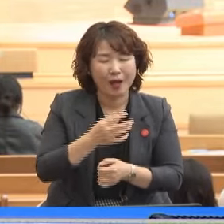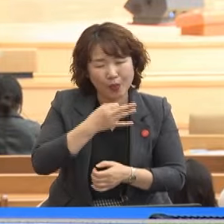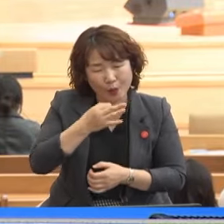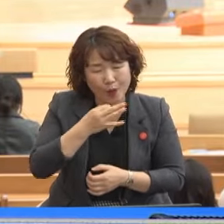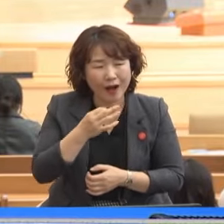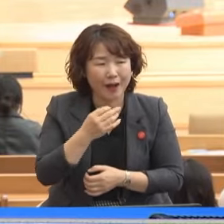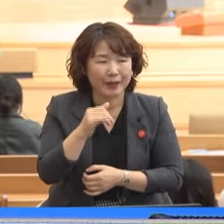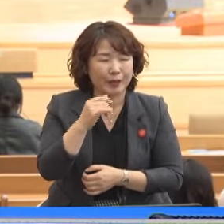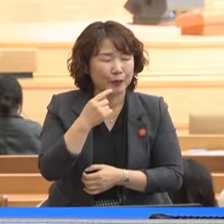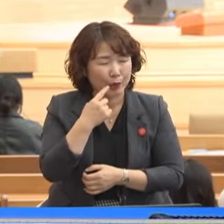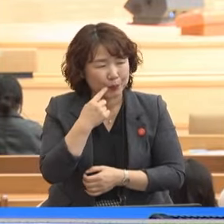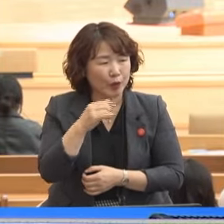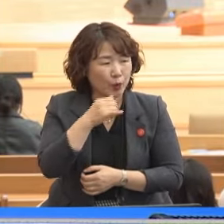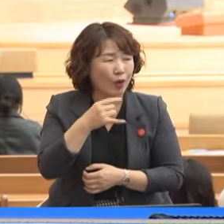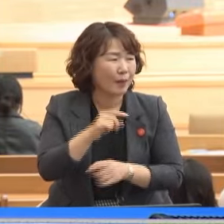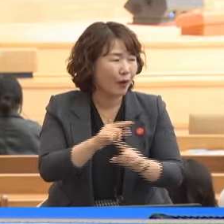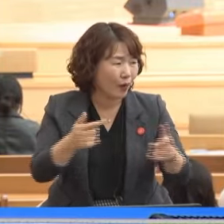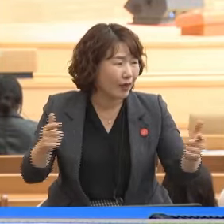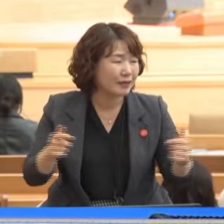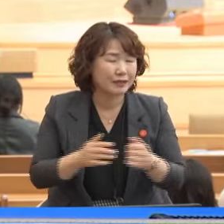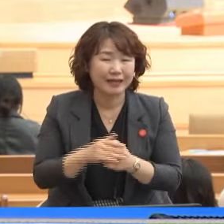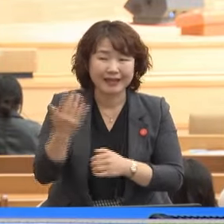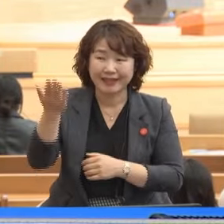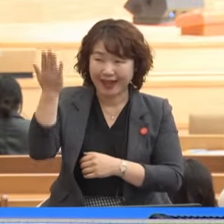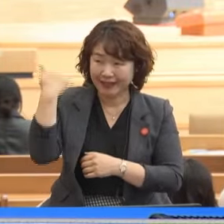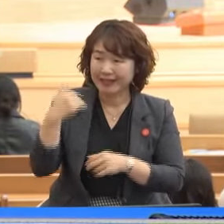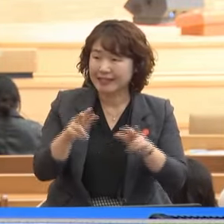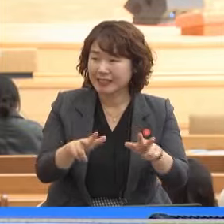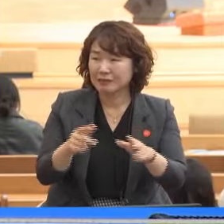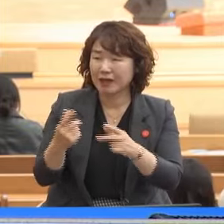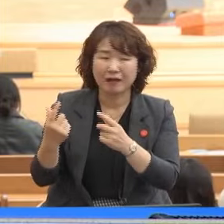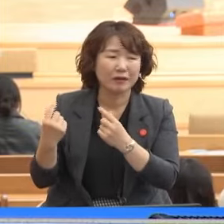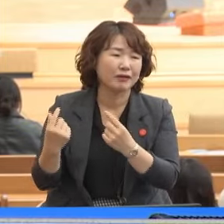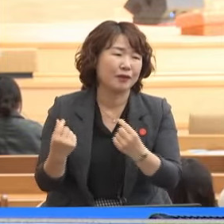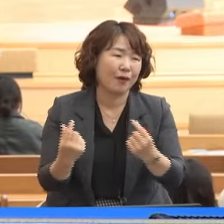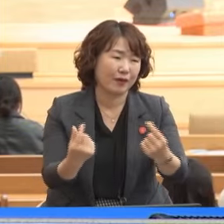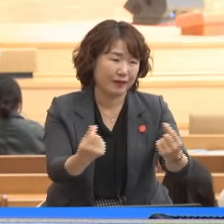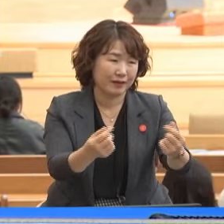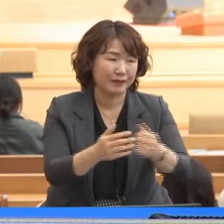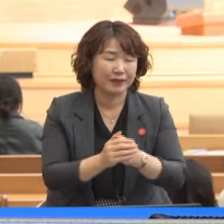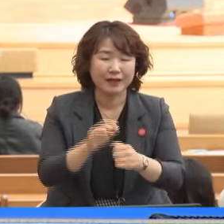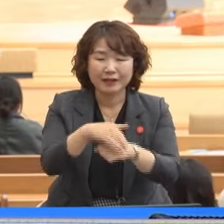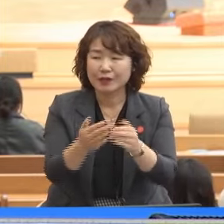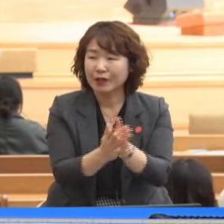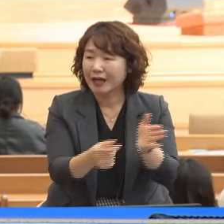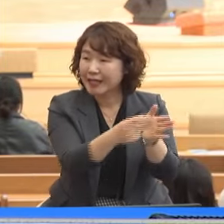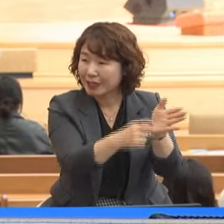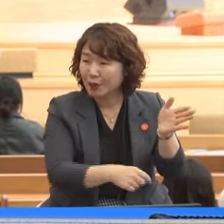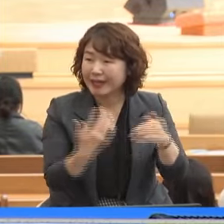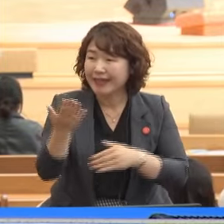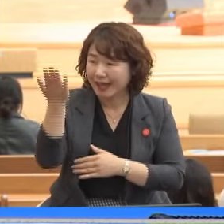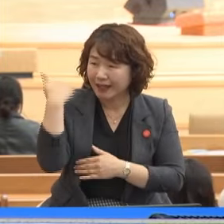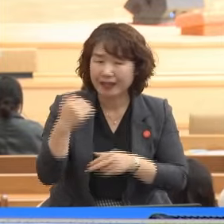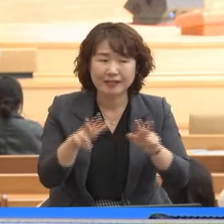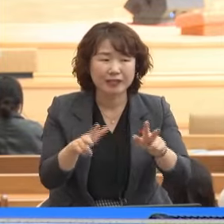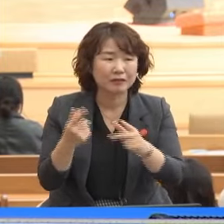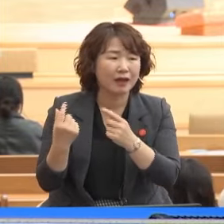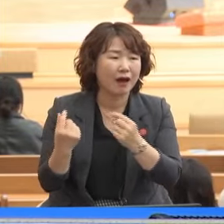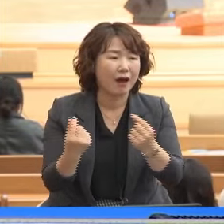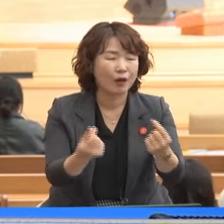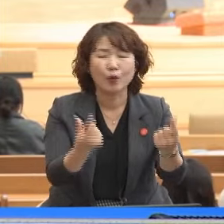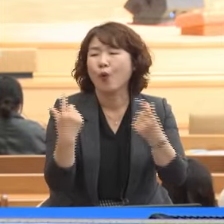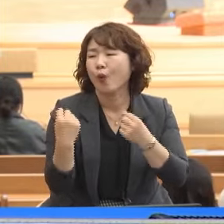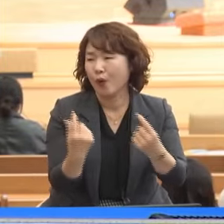여러분 그때나 지금이나 별반 다르지 않죠. 성경에 기록될 그때나 지금이나 별반 다르지